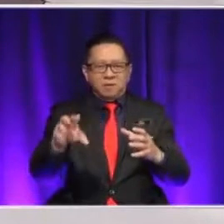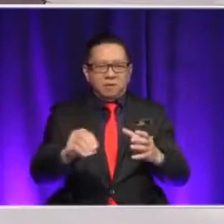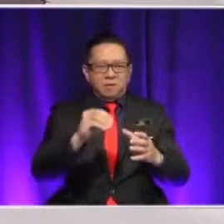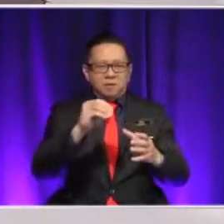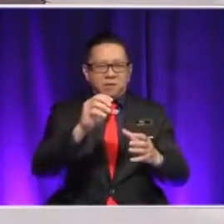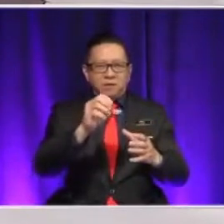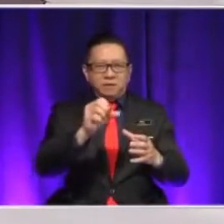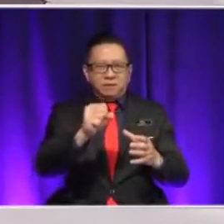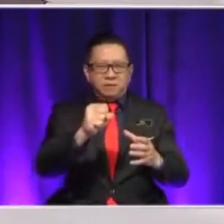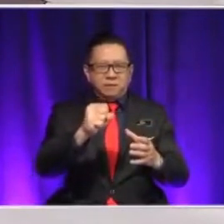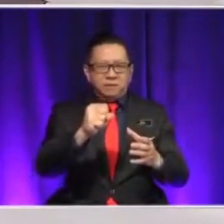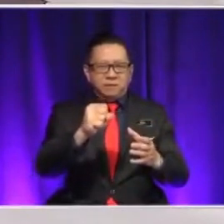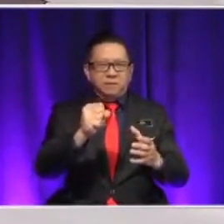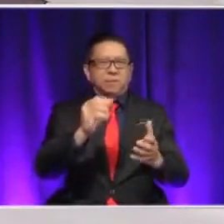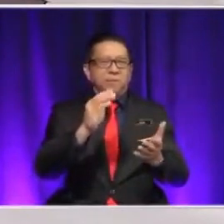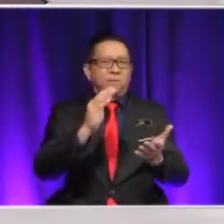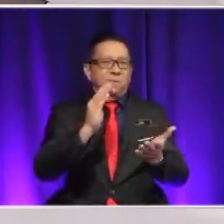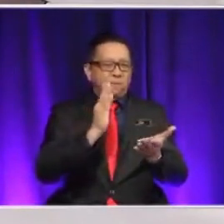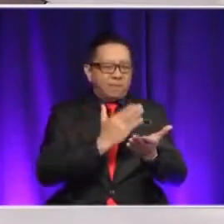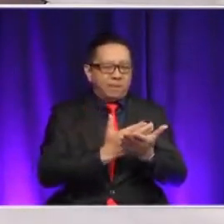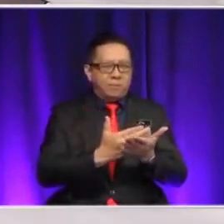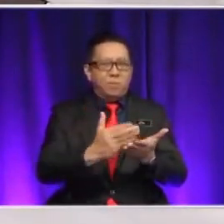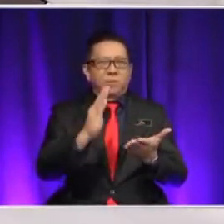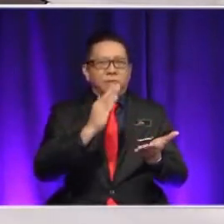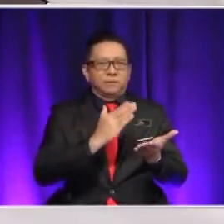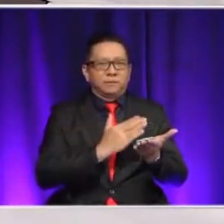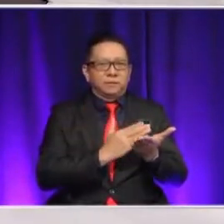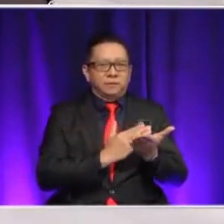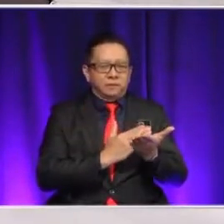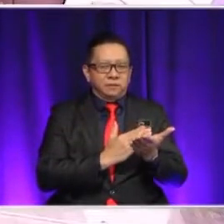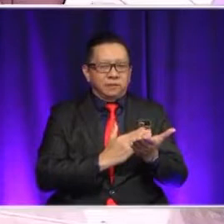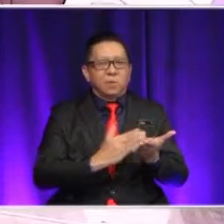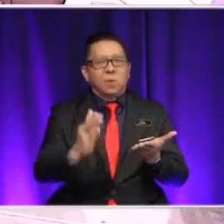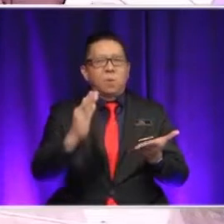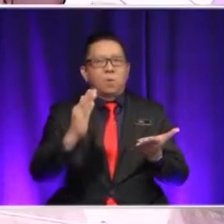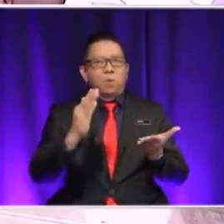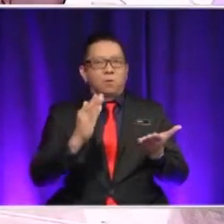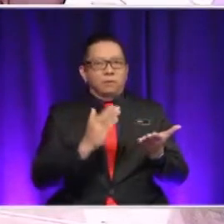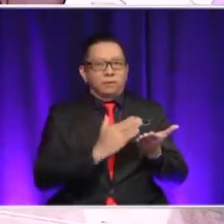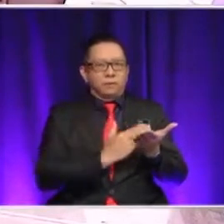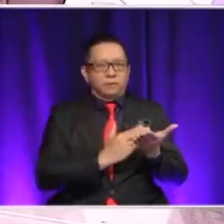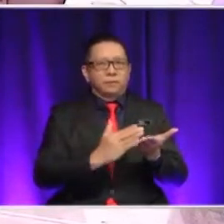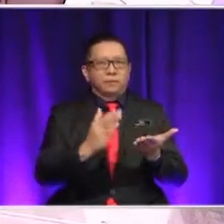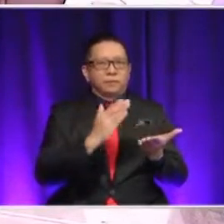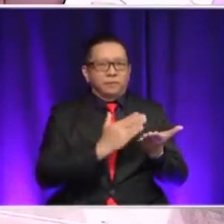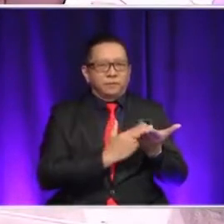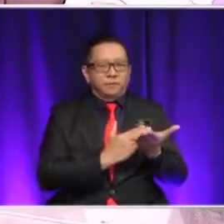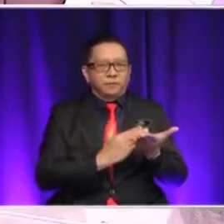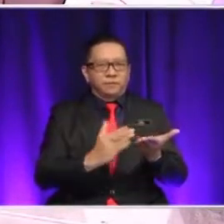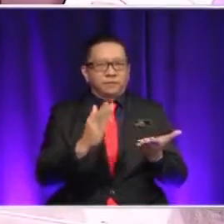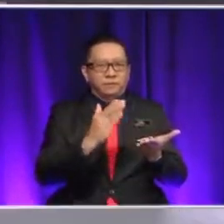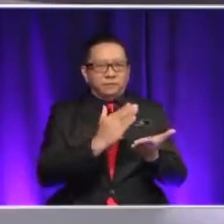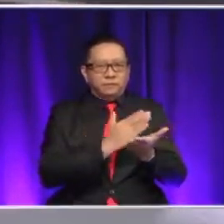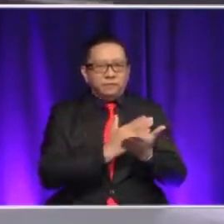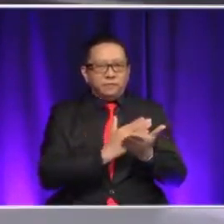sampai pengunjung screen Oke sapu dari ujung loh ujung 11 macam